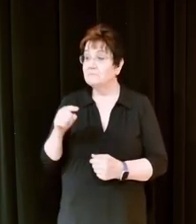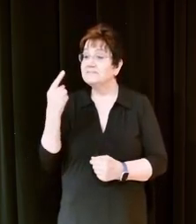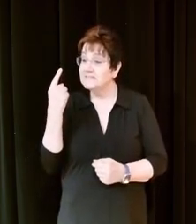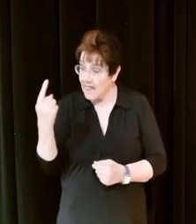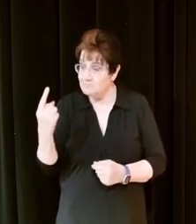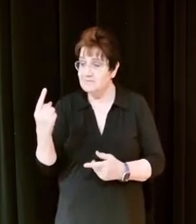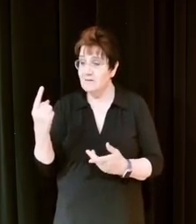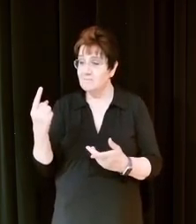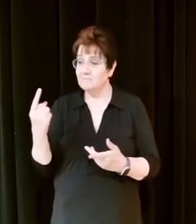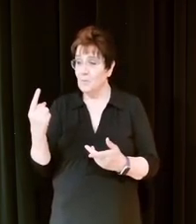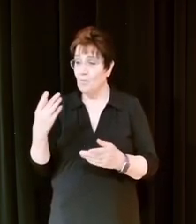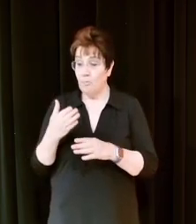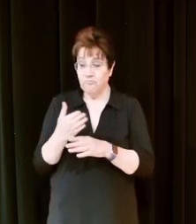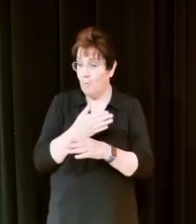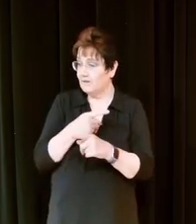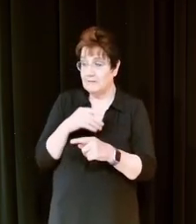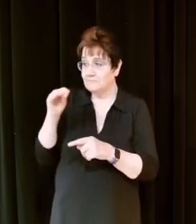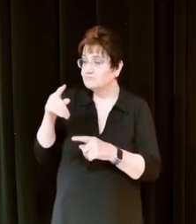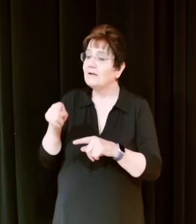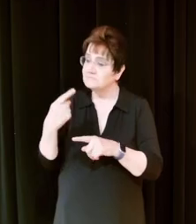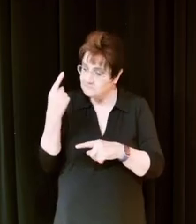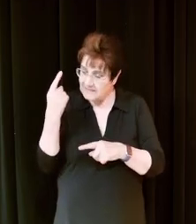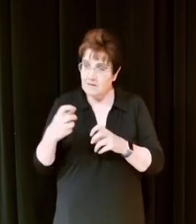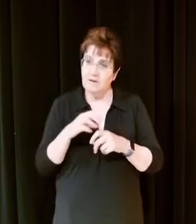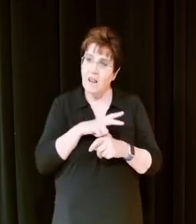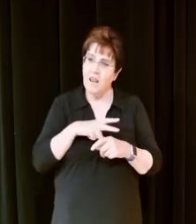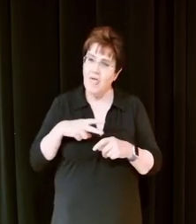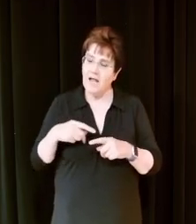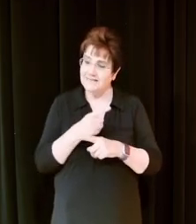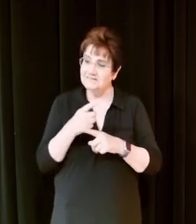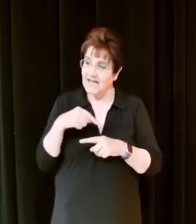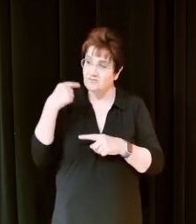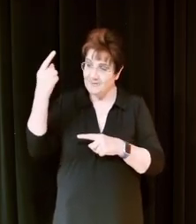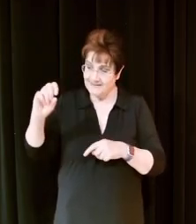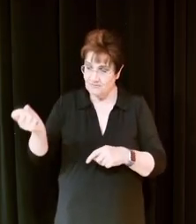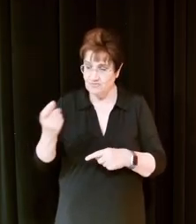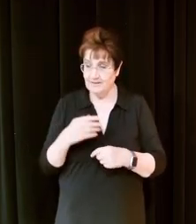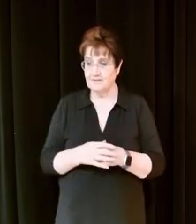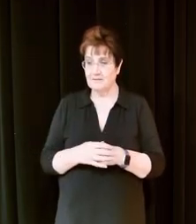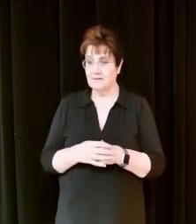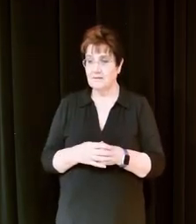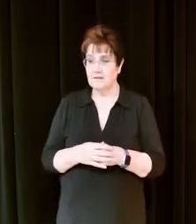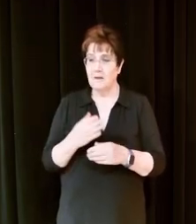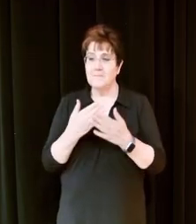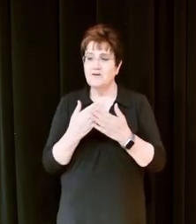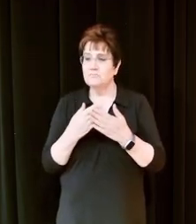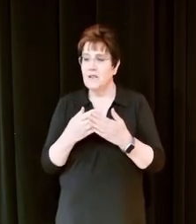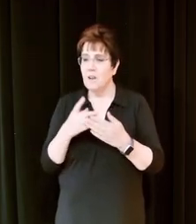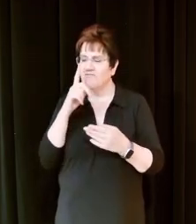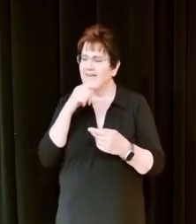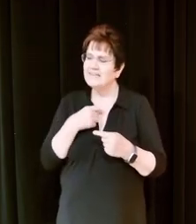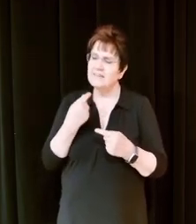unaufgefordert nach einer längeren Zeit und dieser Erfahrung geschickt hat. Wenn ich 1000 Tränen